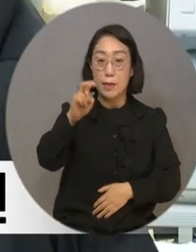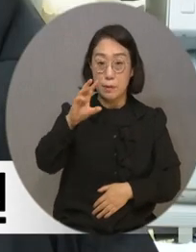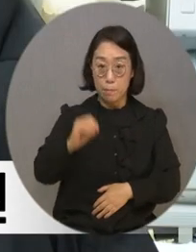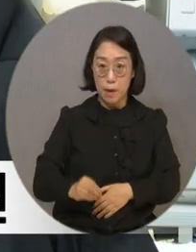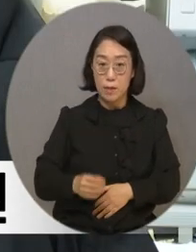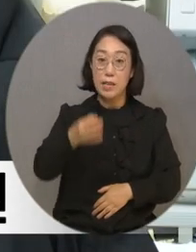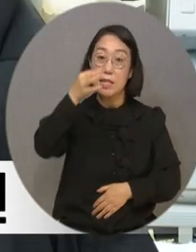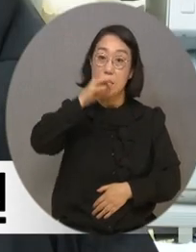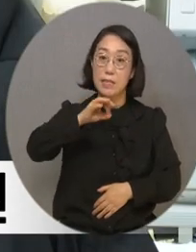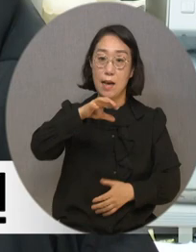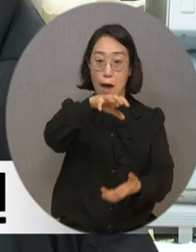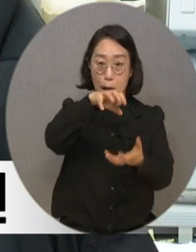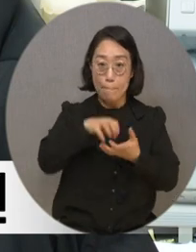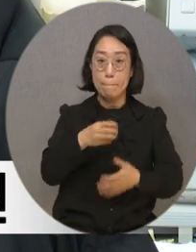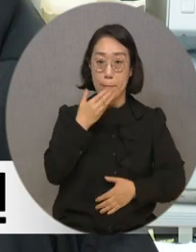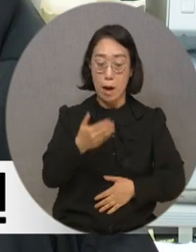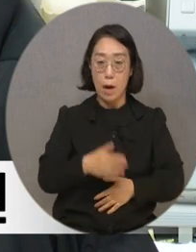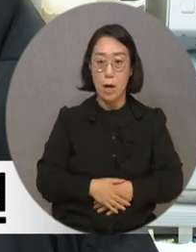이자를 받을 수 있습니다.